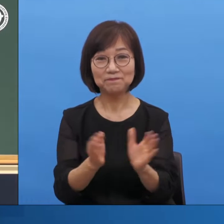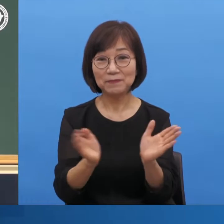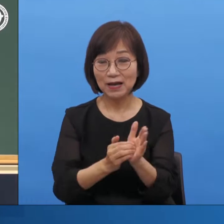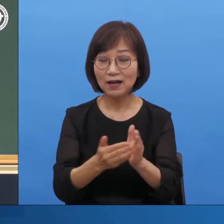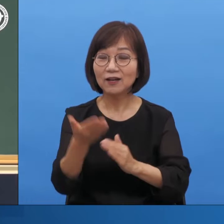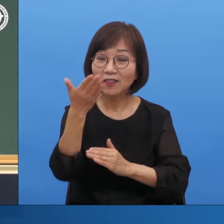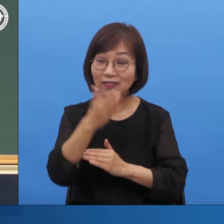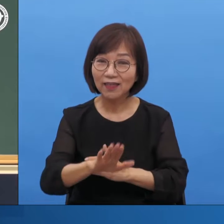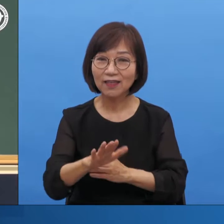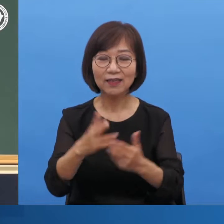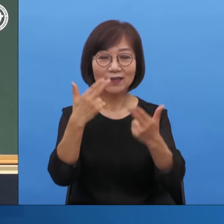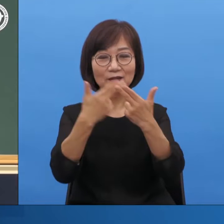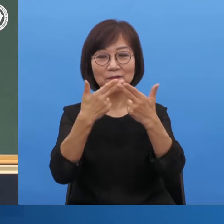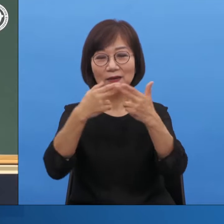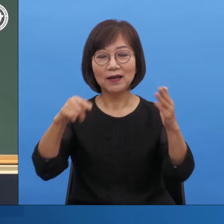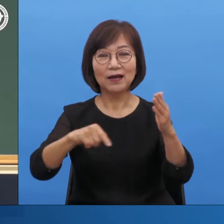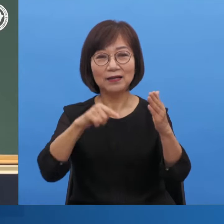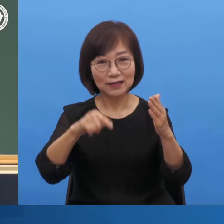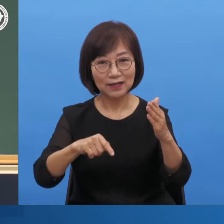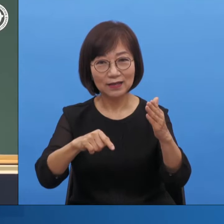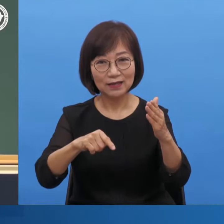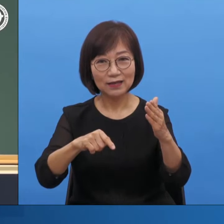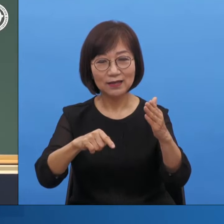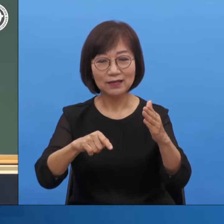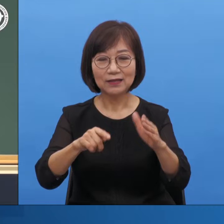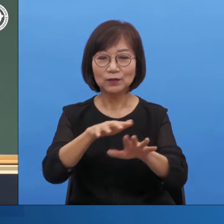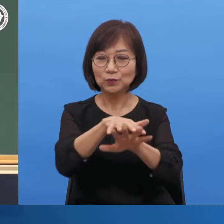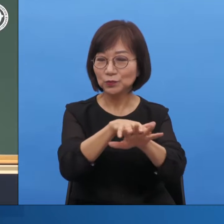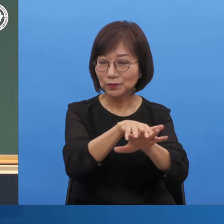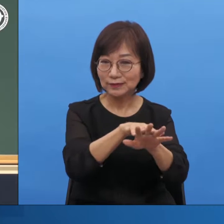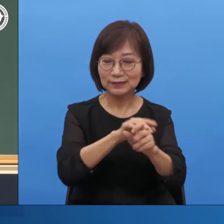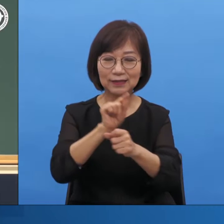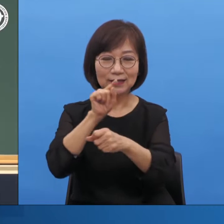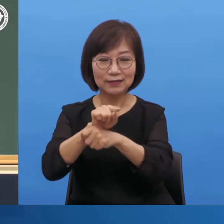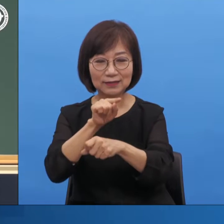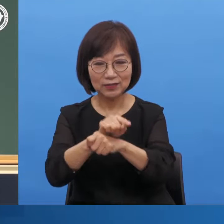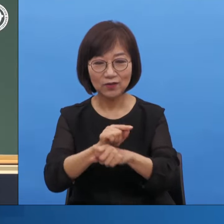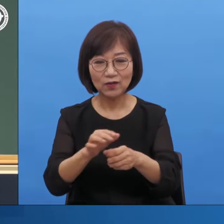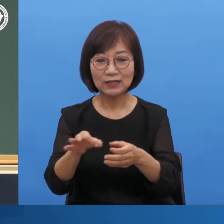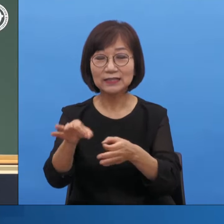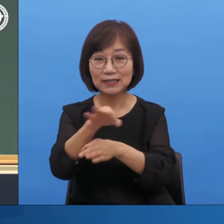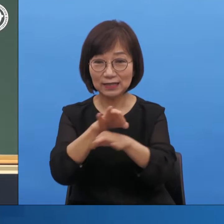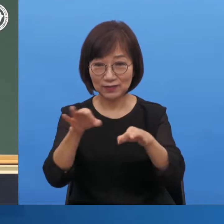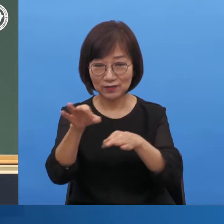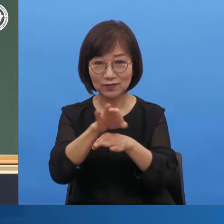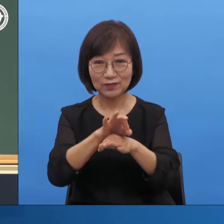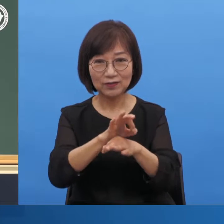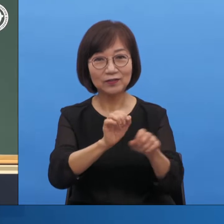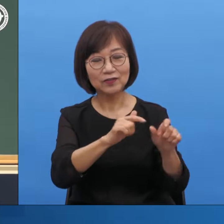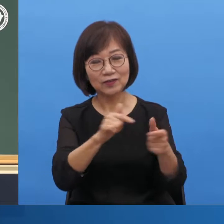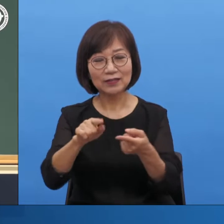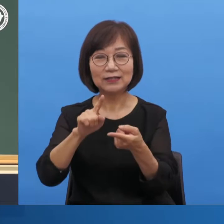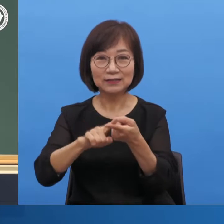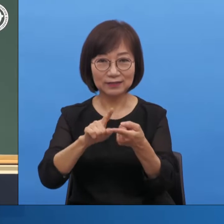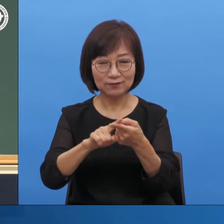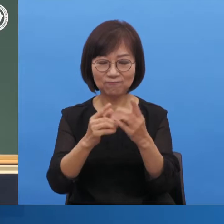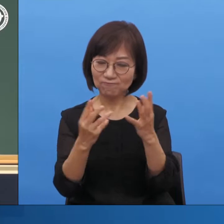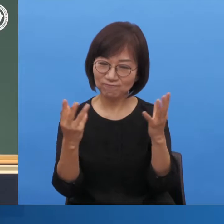한 3가지 조직, 그다음에 행정, 재정 운영 상태를